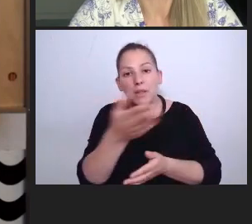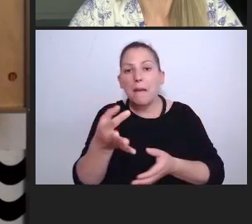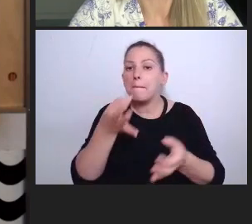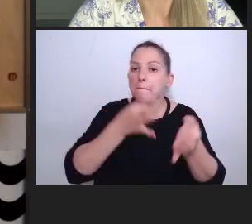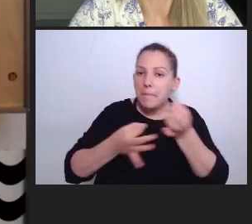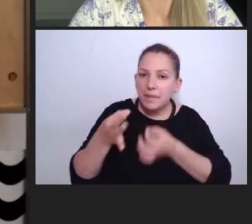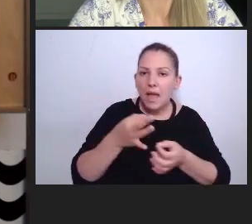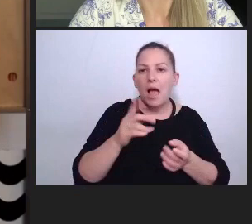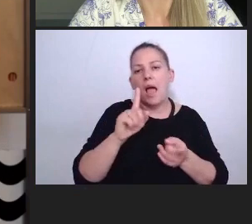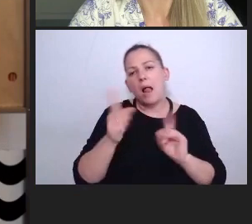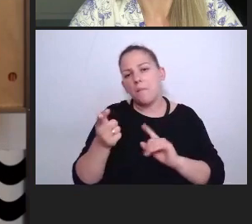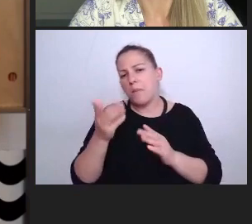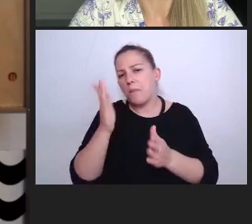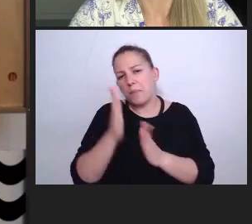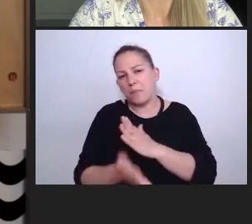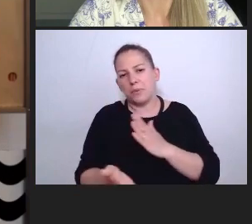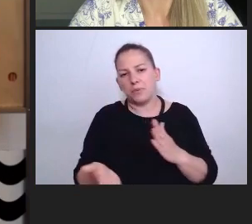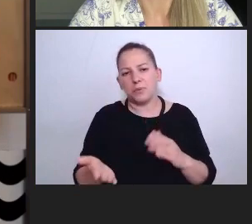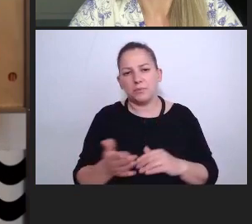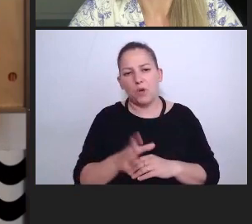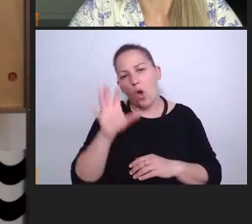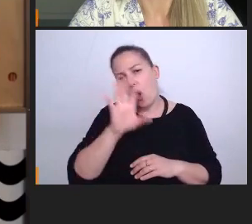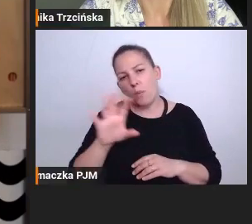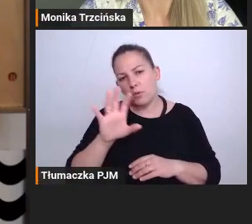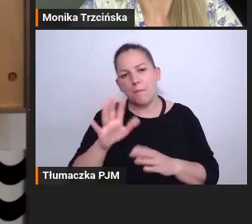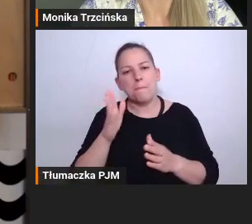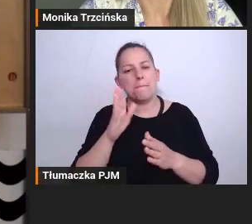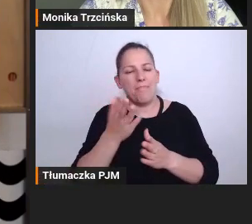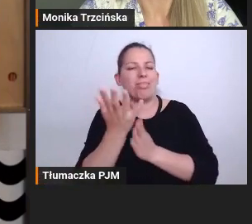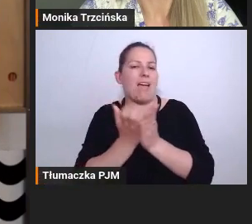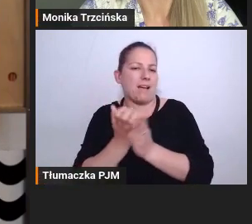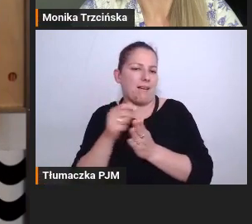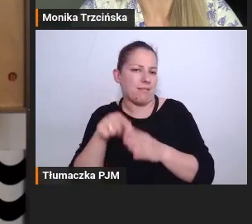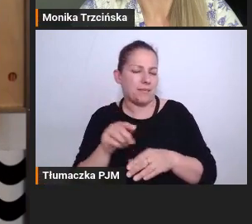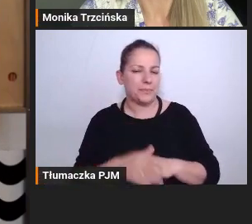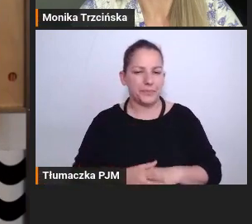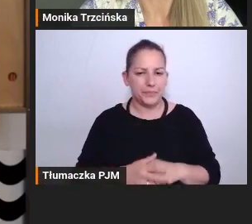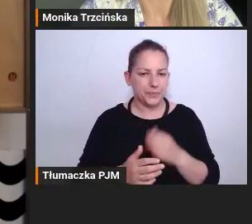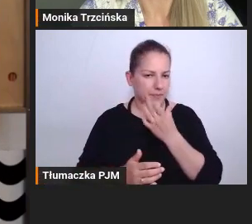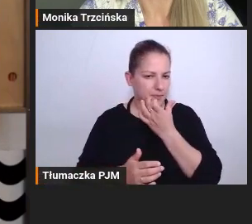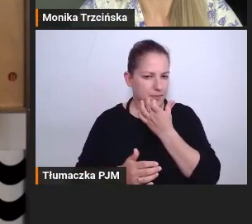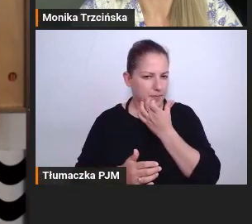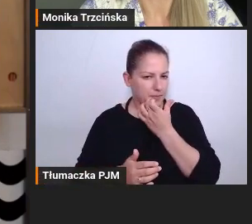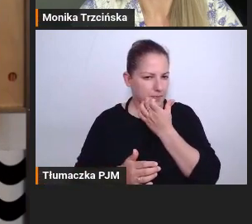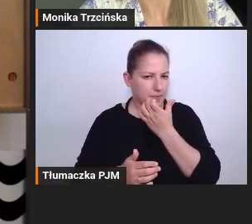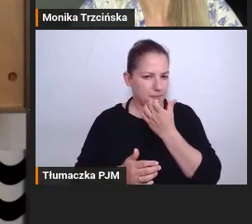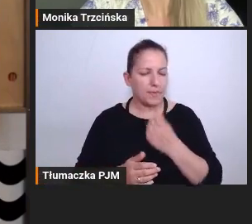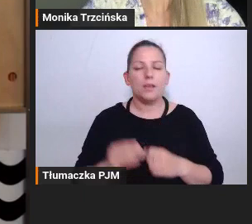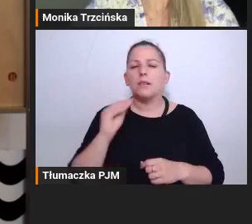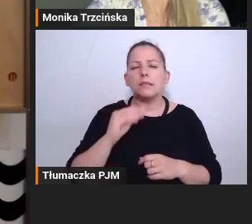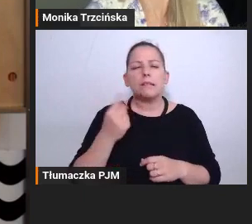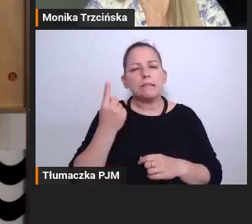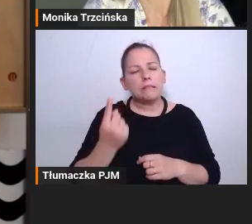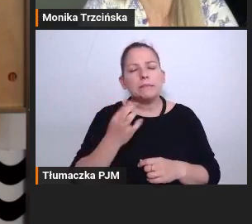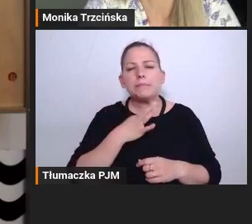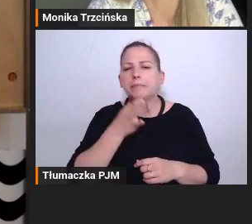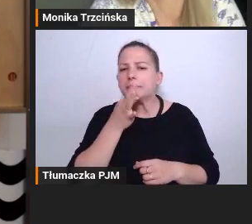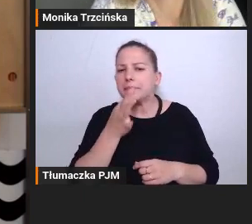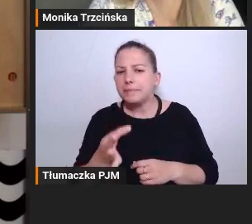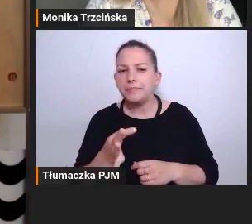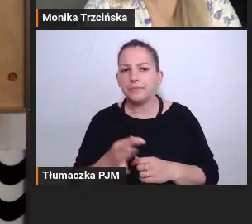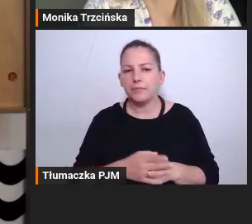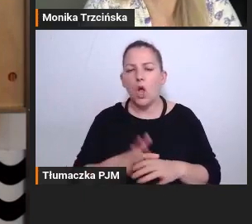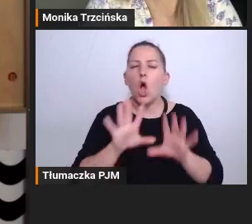może po prostu obejrzą też nagranie tej transmisji. I jeszcze jedno chciałem zadać takie pytanie, no, z tych